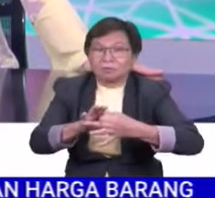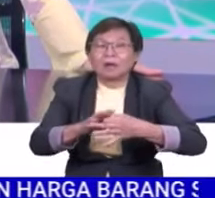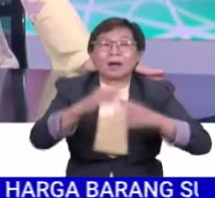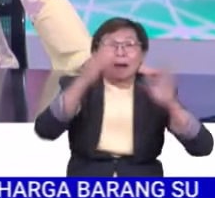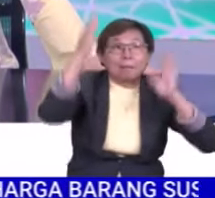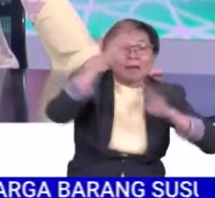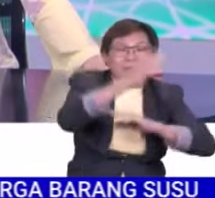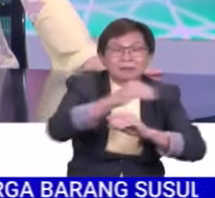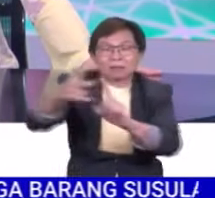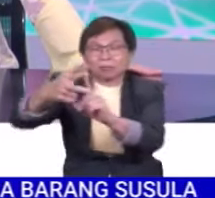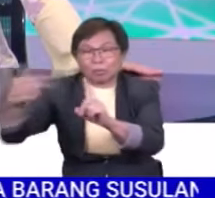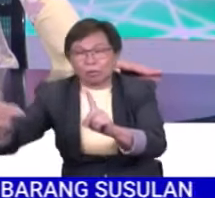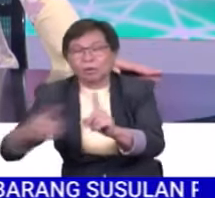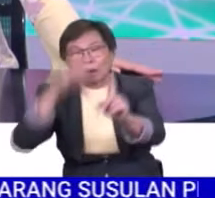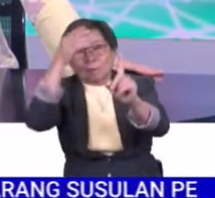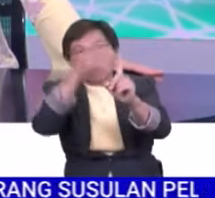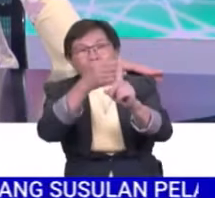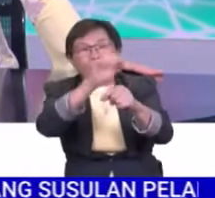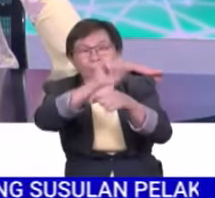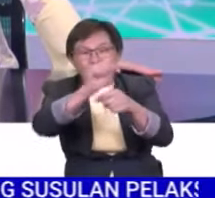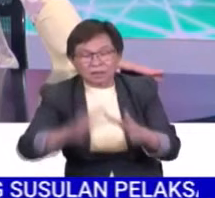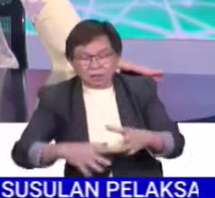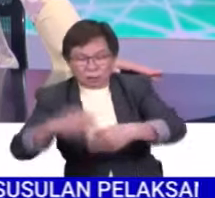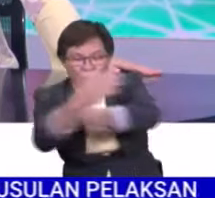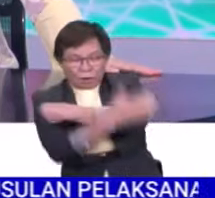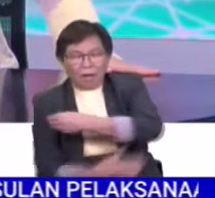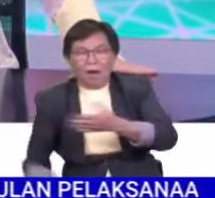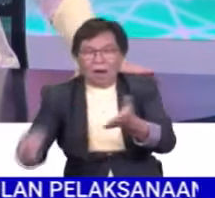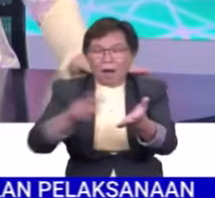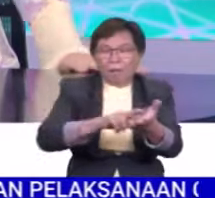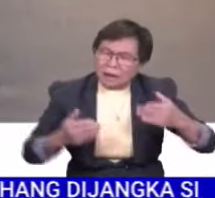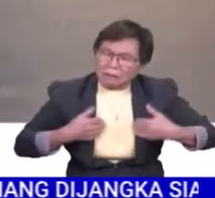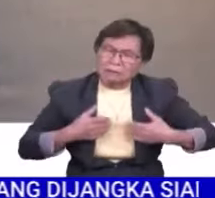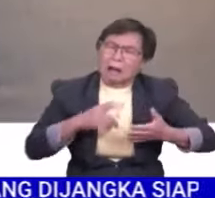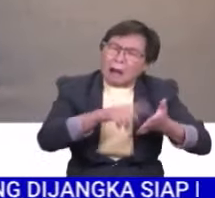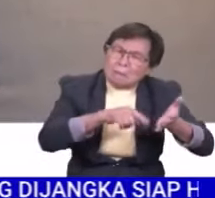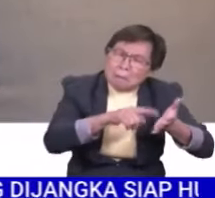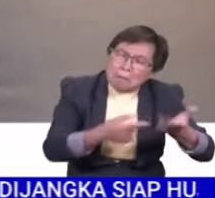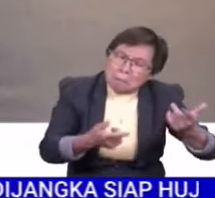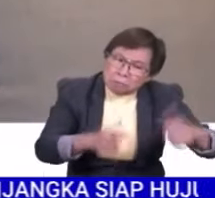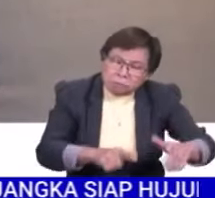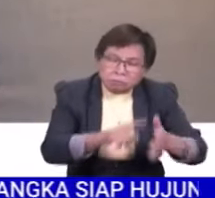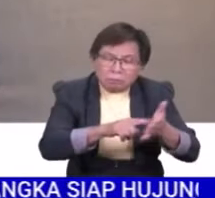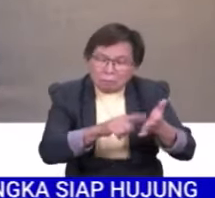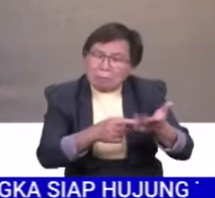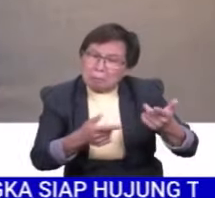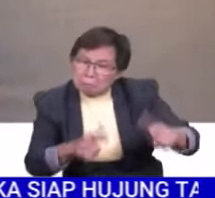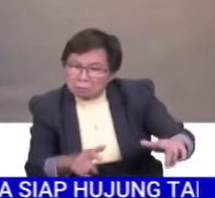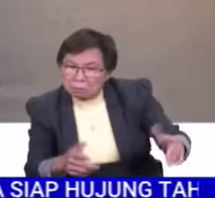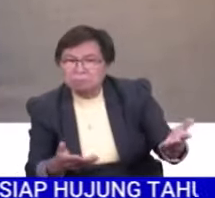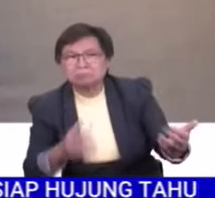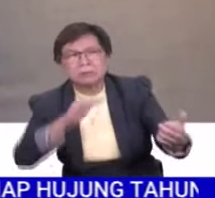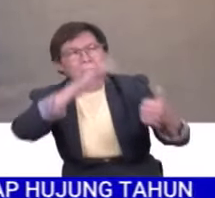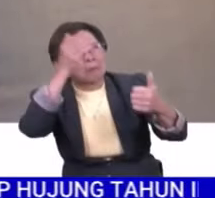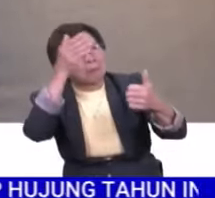dalam aspek buruh asing. Laporannya bersama Mohan Chinasami di Jakarta. Dari segi aspek